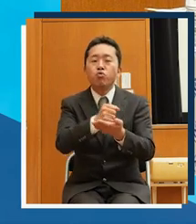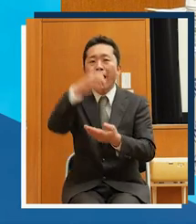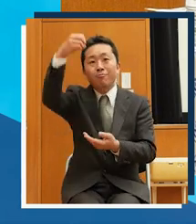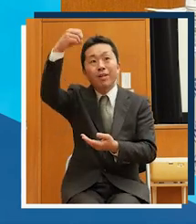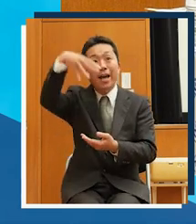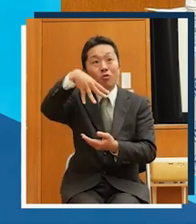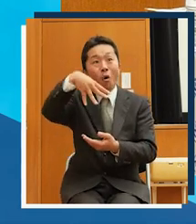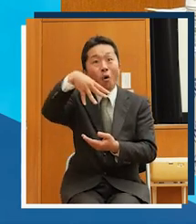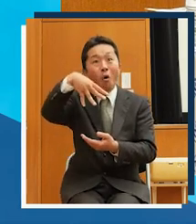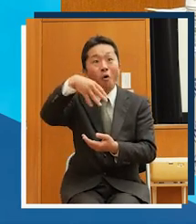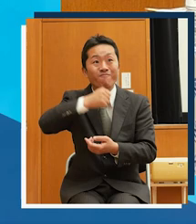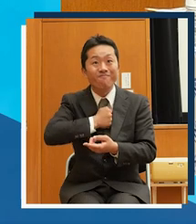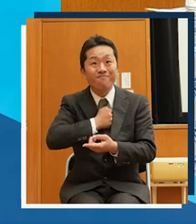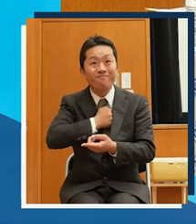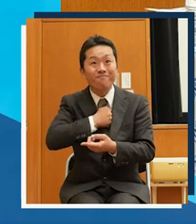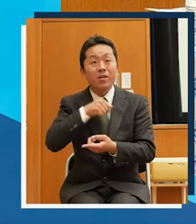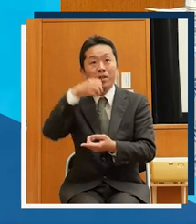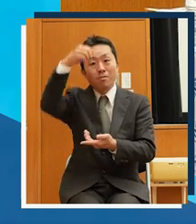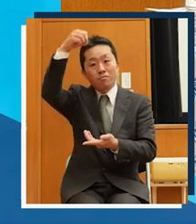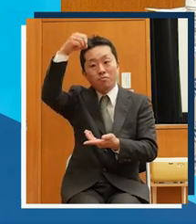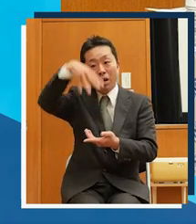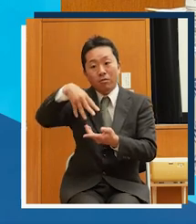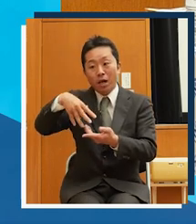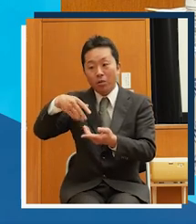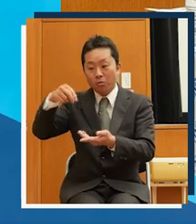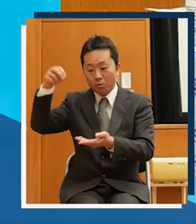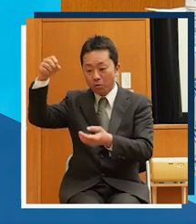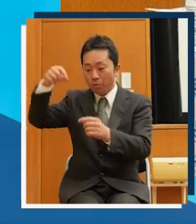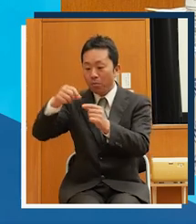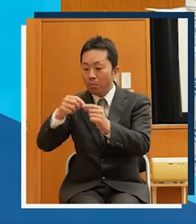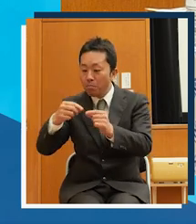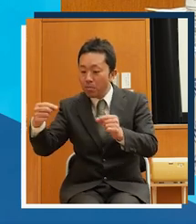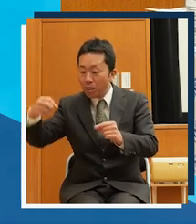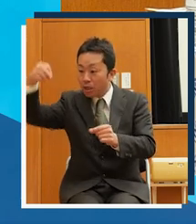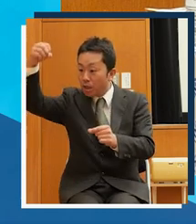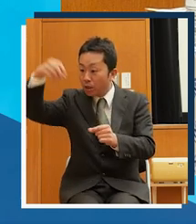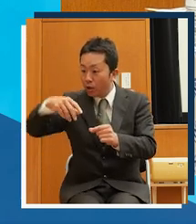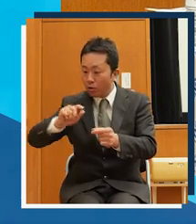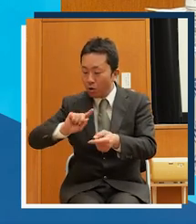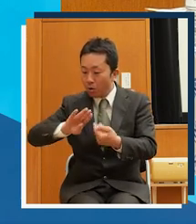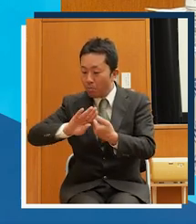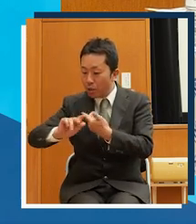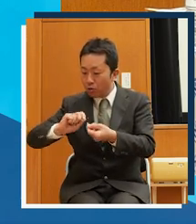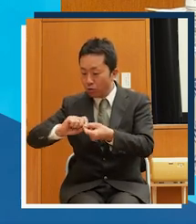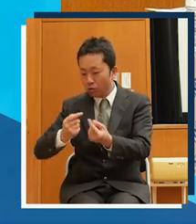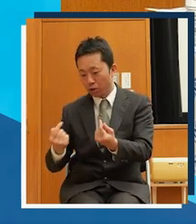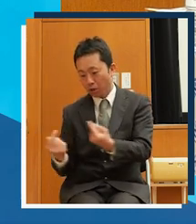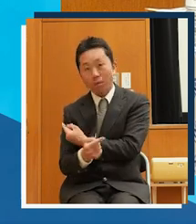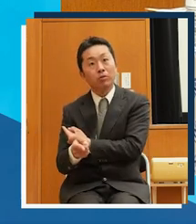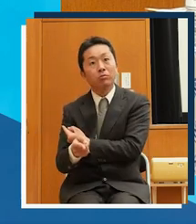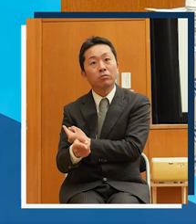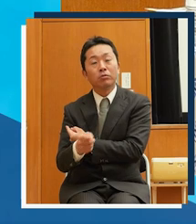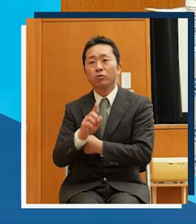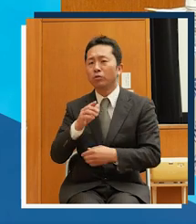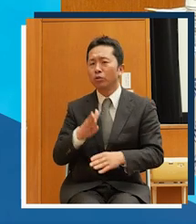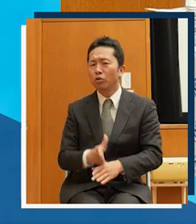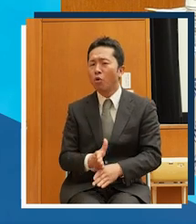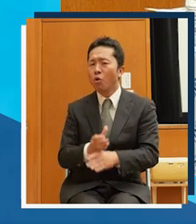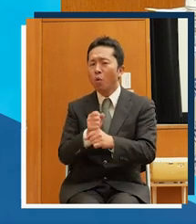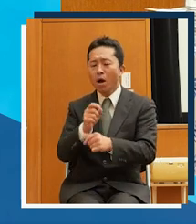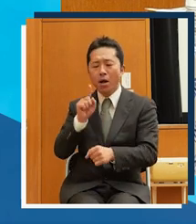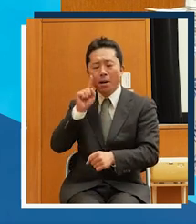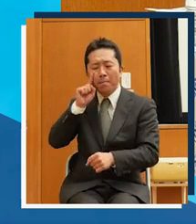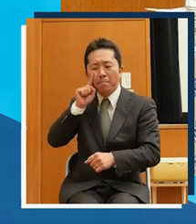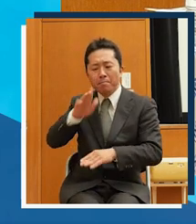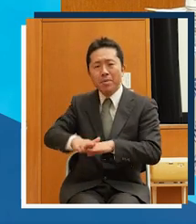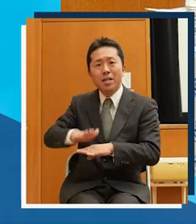蛍光灯型のブラックライトを当てると違う絵が見えるんですよつまり物の見方によって平和を